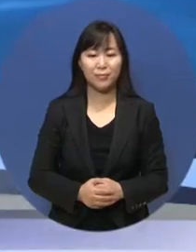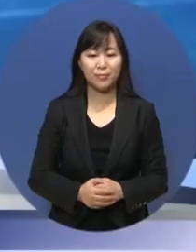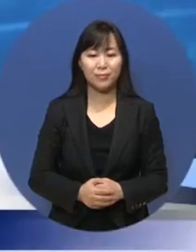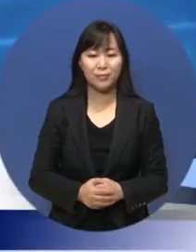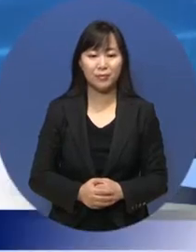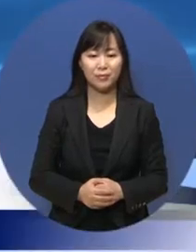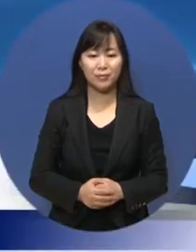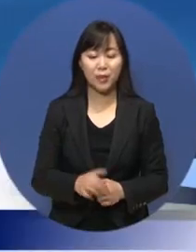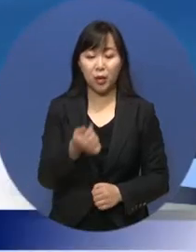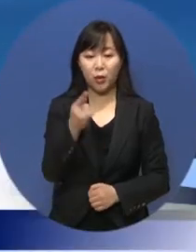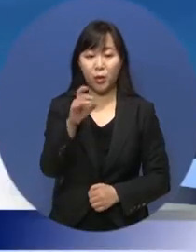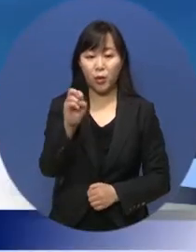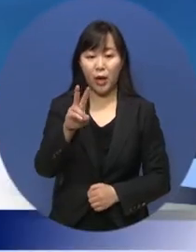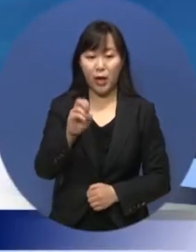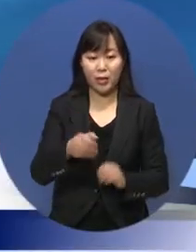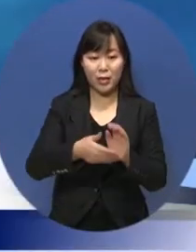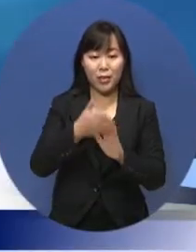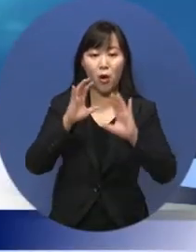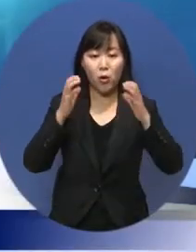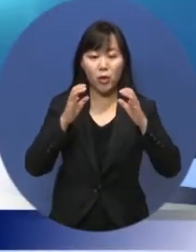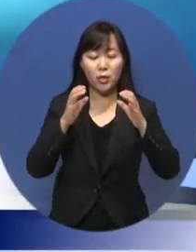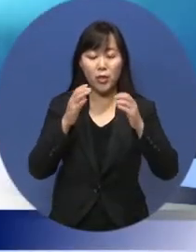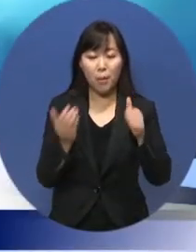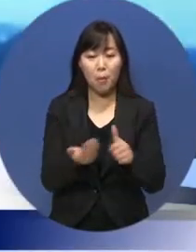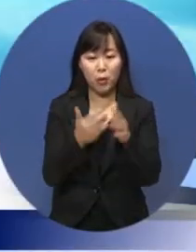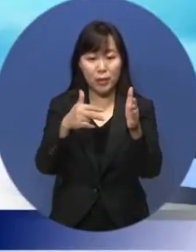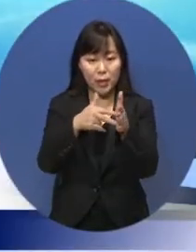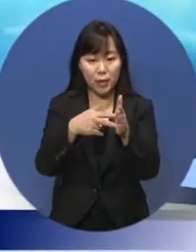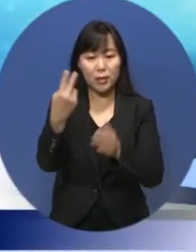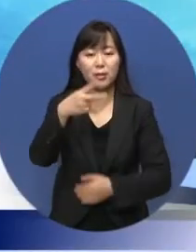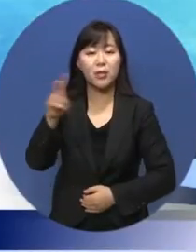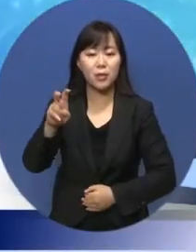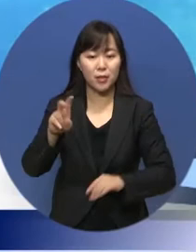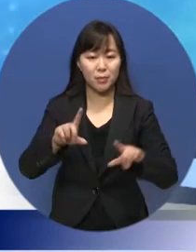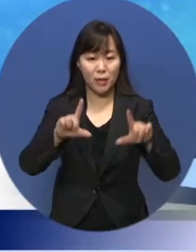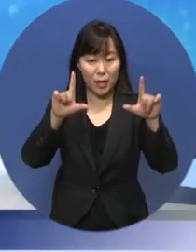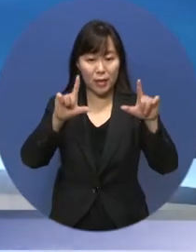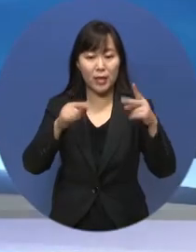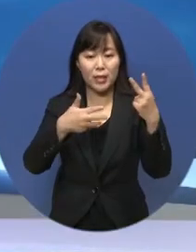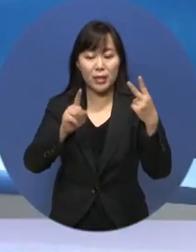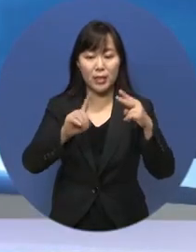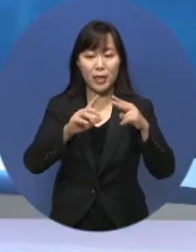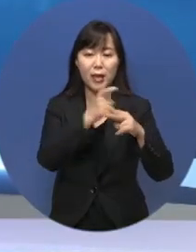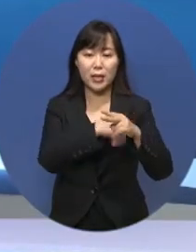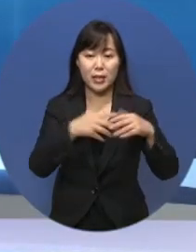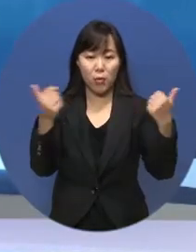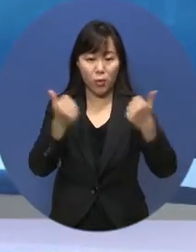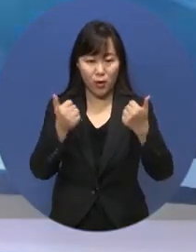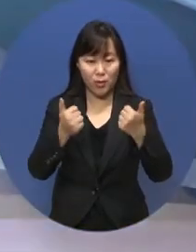광양시 어린이 보육 제단이 2010년도 2차 이사회를 열었습니다